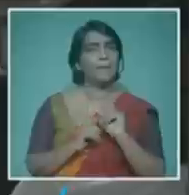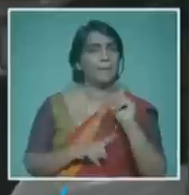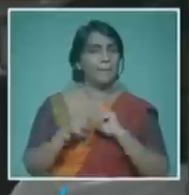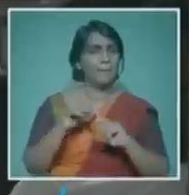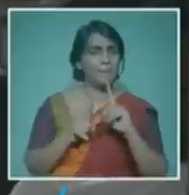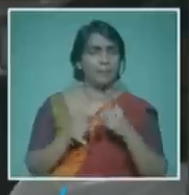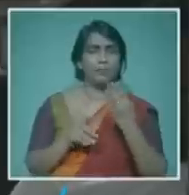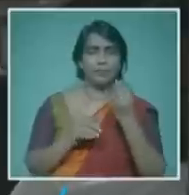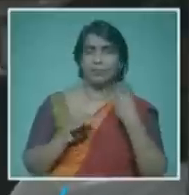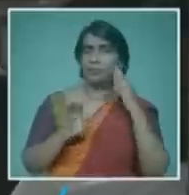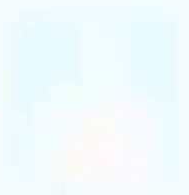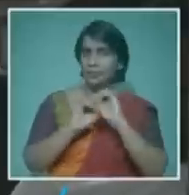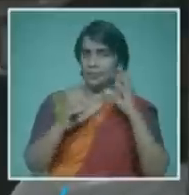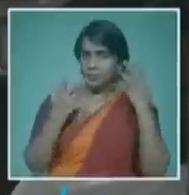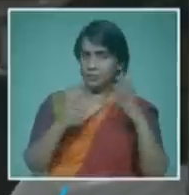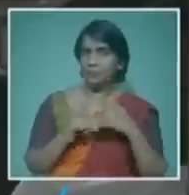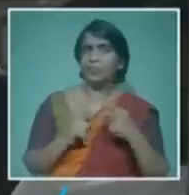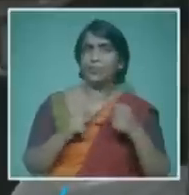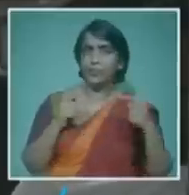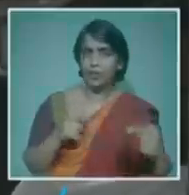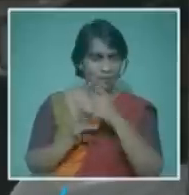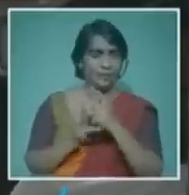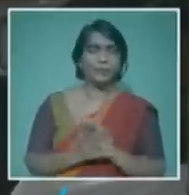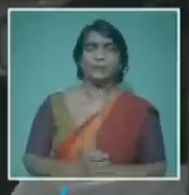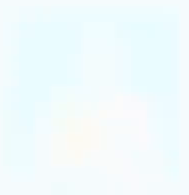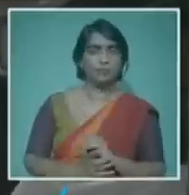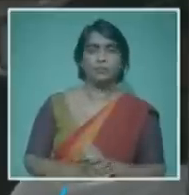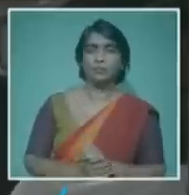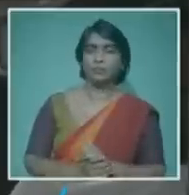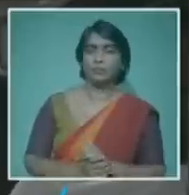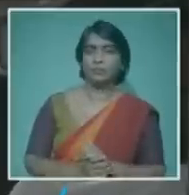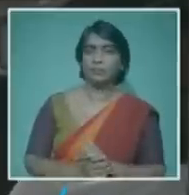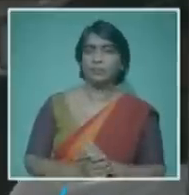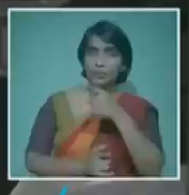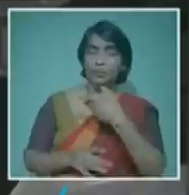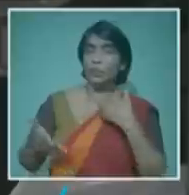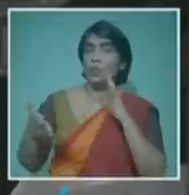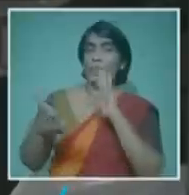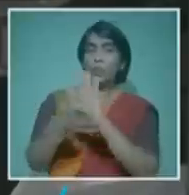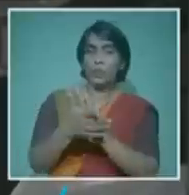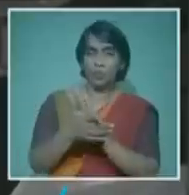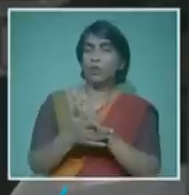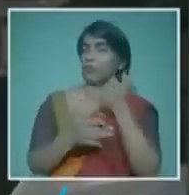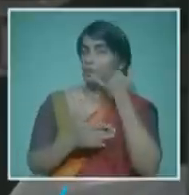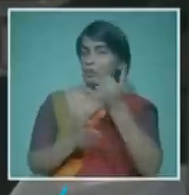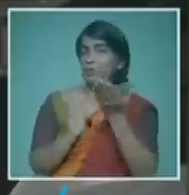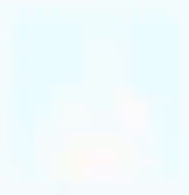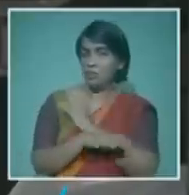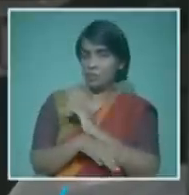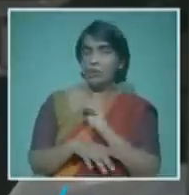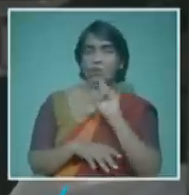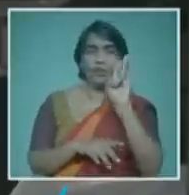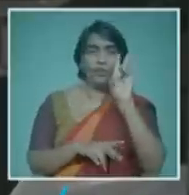යම් ප්‍රකාශයක් කළාට පස්සේ දරු විපක්ෂයේ සංවිධායකතුමා ප්‍රකාශ කළා එතුමා සමග මම කතා කරා කියලා පහුගිය කාලෙක